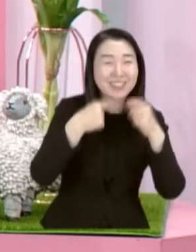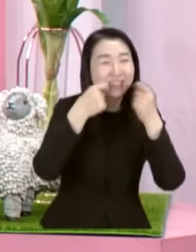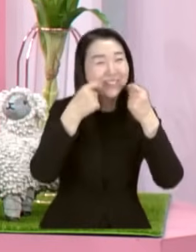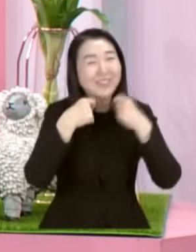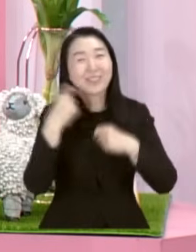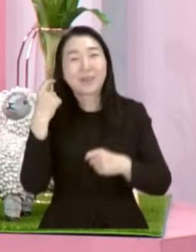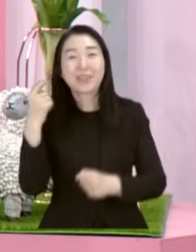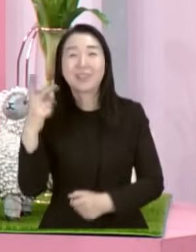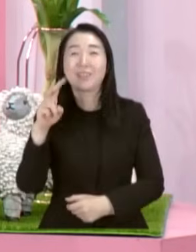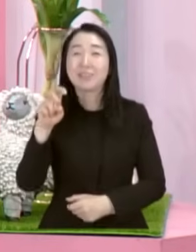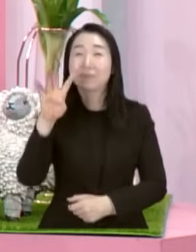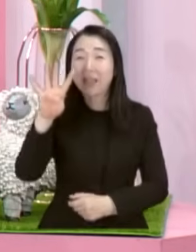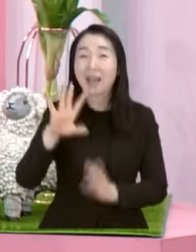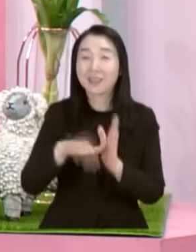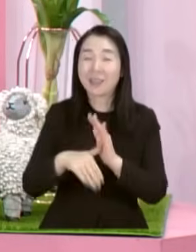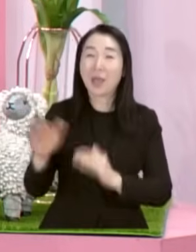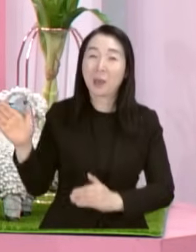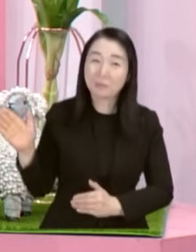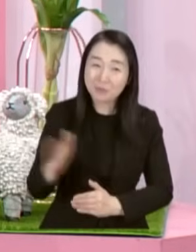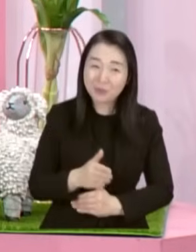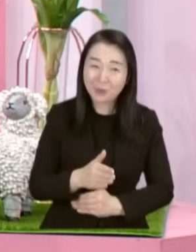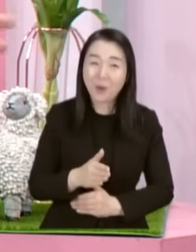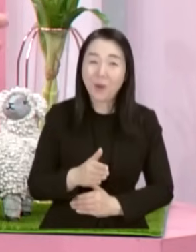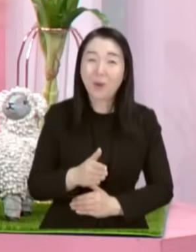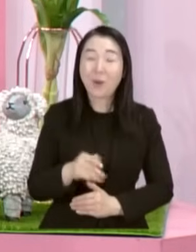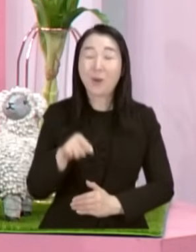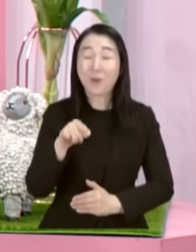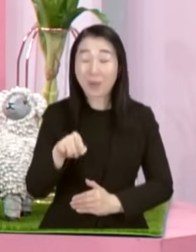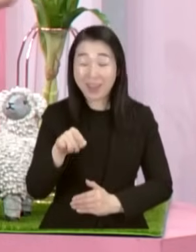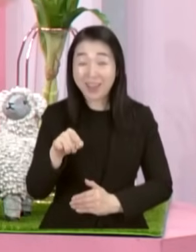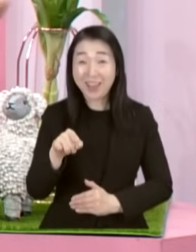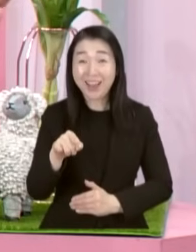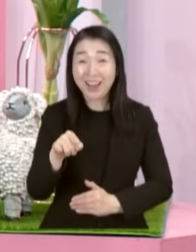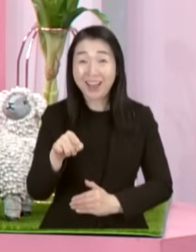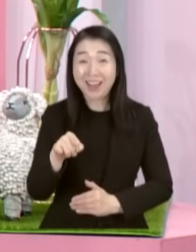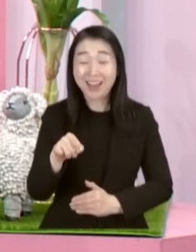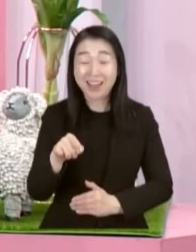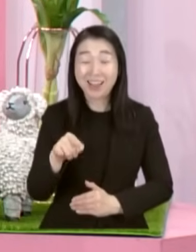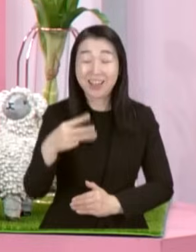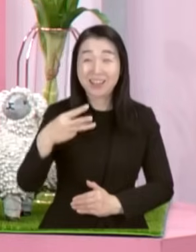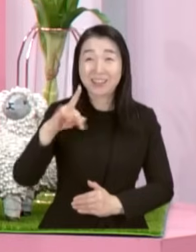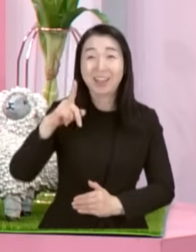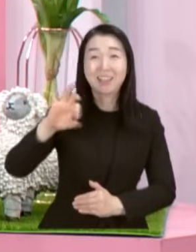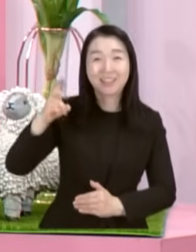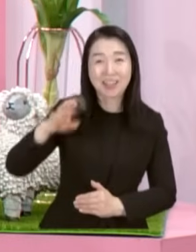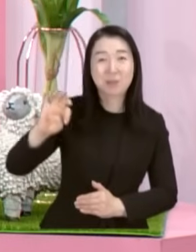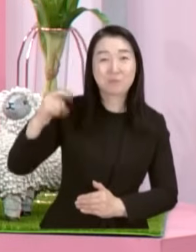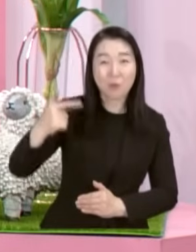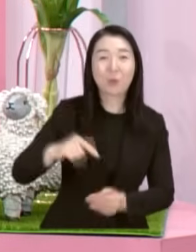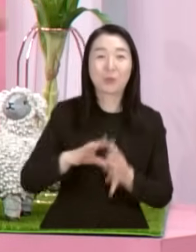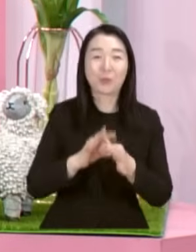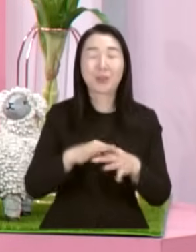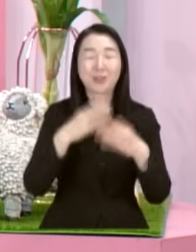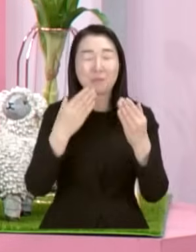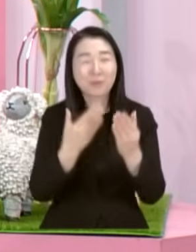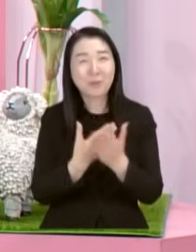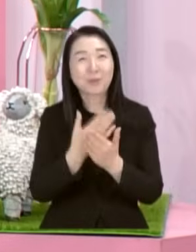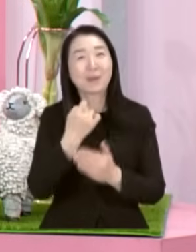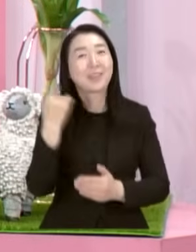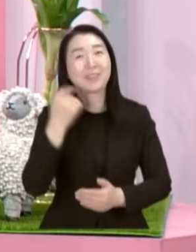소리를 2024년부터는 우리 대생번을 통해서 엄청나게 많이 들을 거예요. 그거 계속 우리 찾아가서 마이크 들려줄